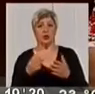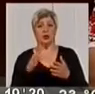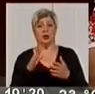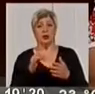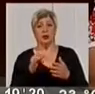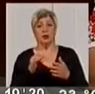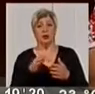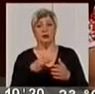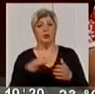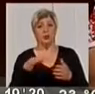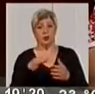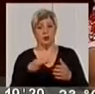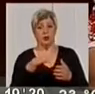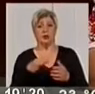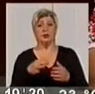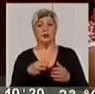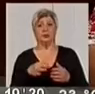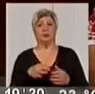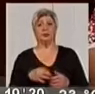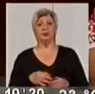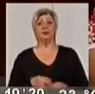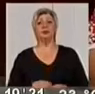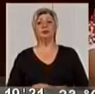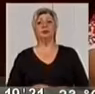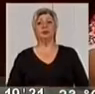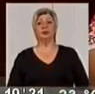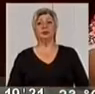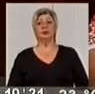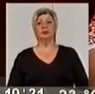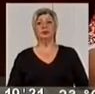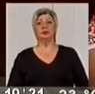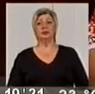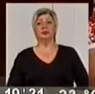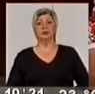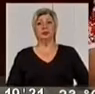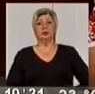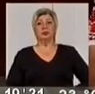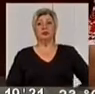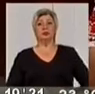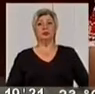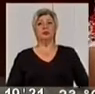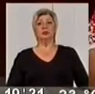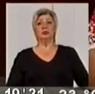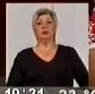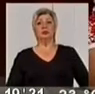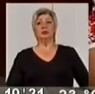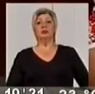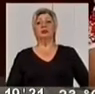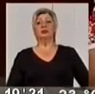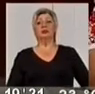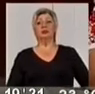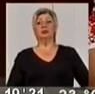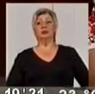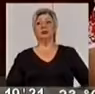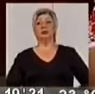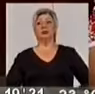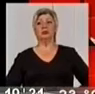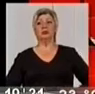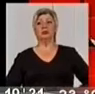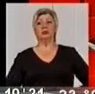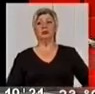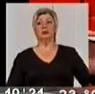На сьогоднішній день у нас 1,5 мільйона і в обласному, ми придбаємо 150 на моря. Як ви кажете, тому що да. А скажіть, будь ласка, якщо говорити